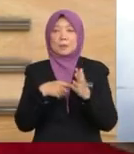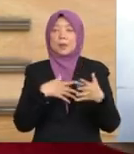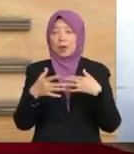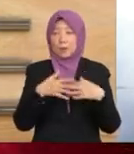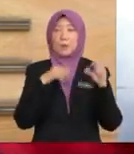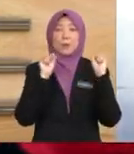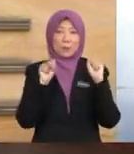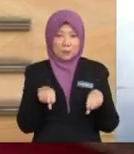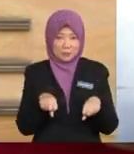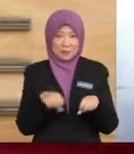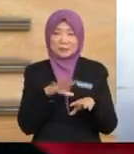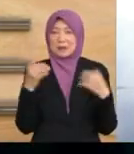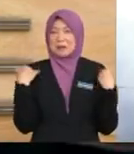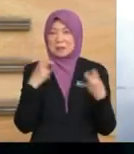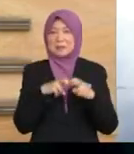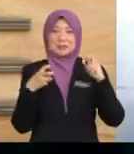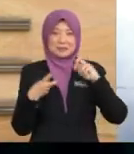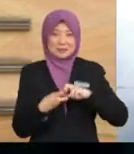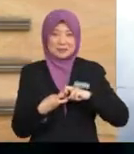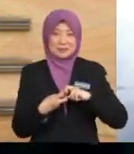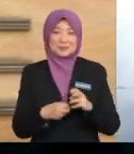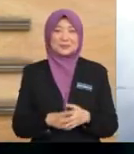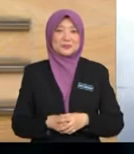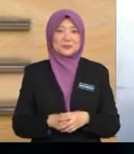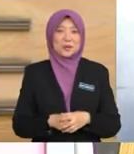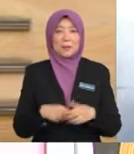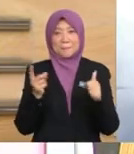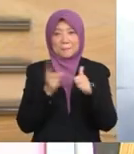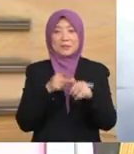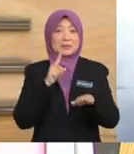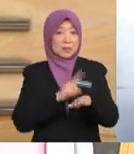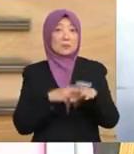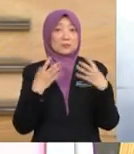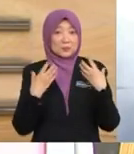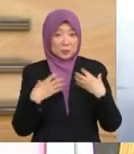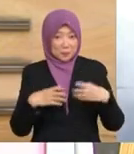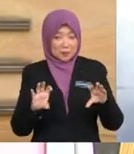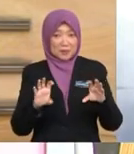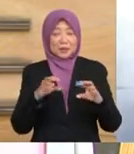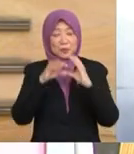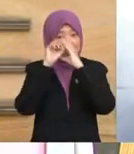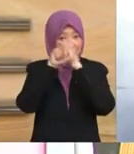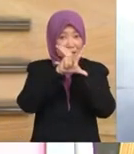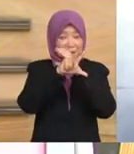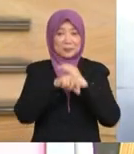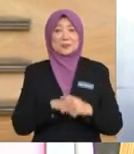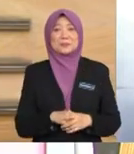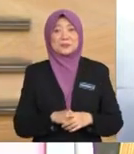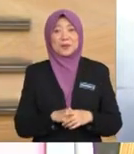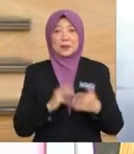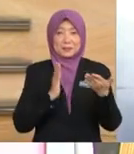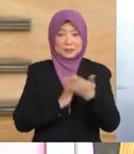Okey. Saya rasa okey ni cikgu untuk okay. Pertama kali mencuba meneroka. Okey.